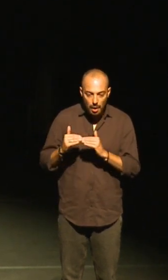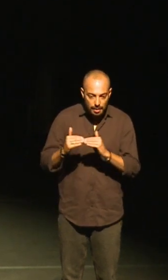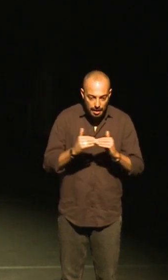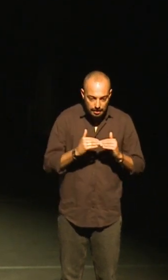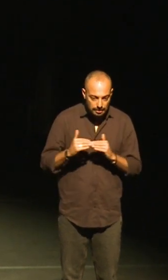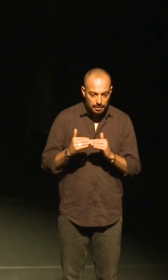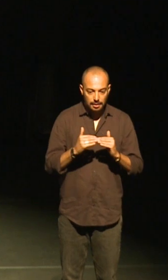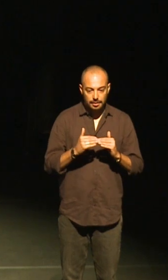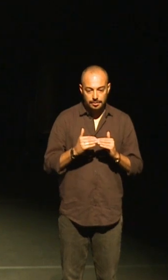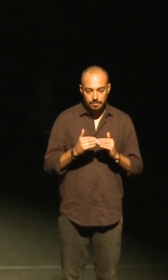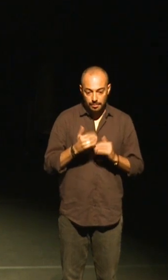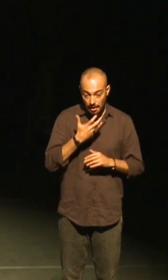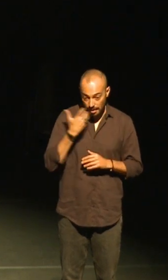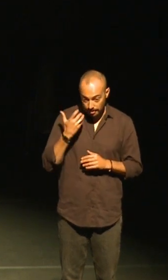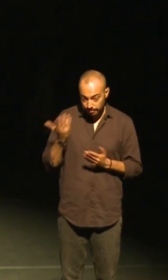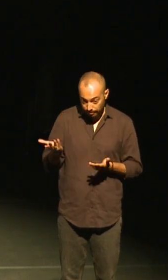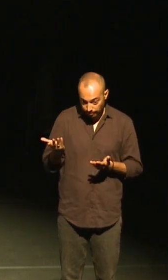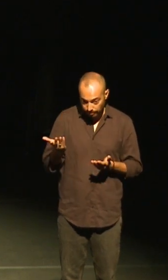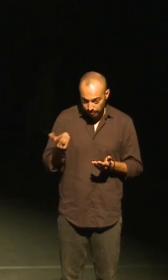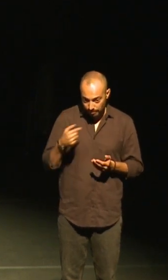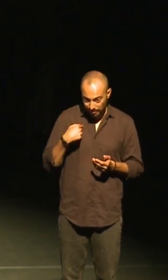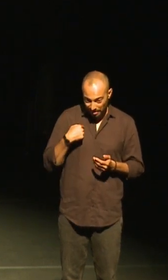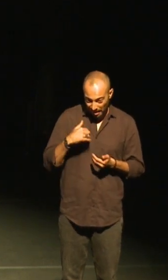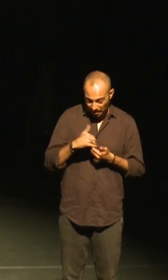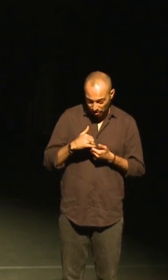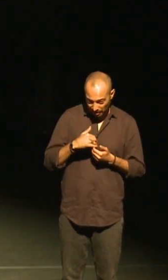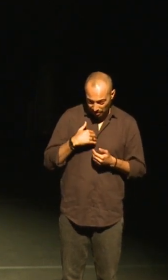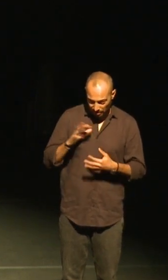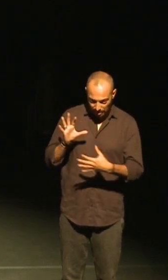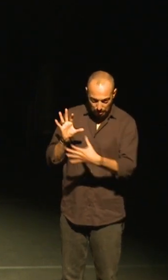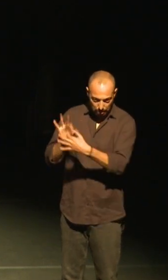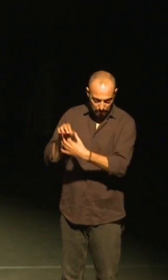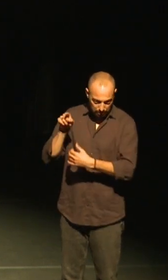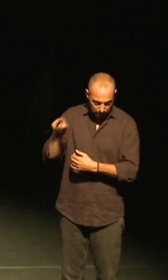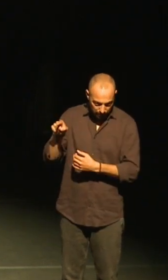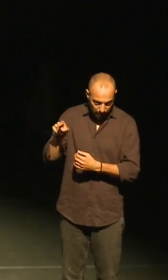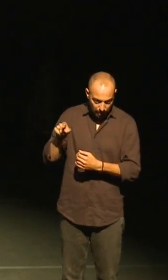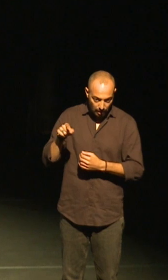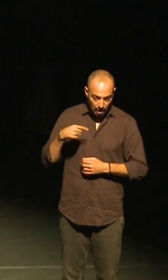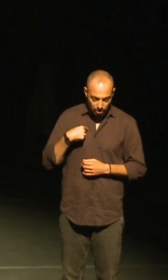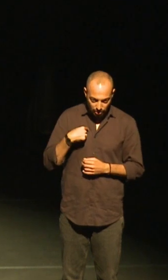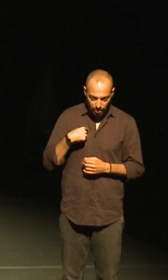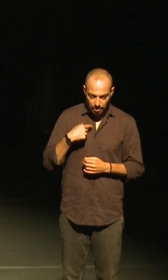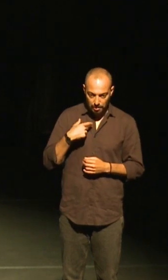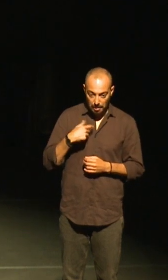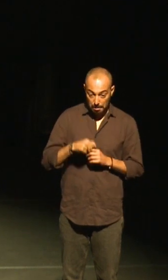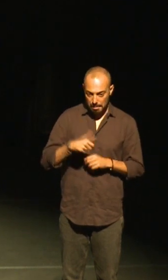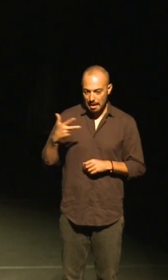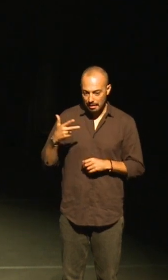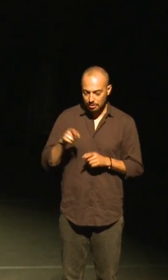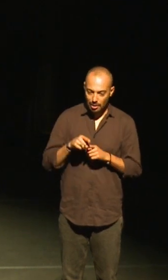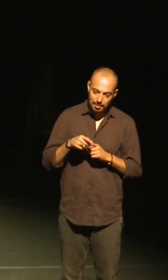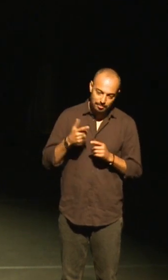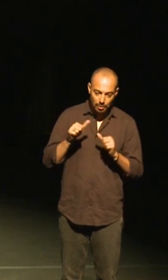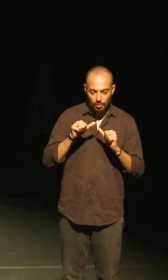vera e propria illuminazione perché loro diciamo così sono stati il modello per parks e parliamo Tenete conto che io mi sono trasferito